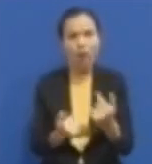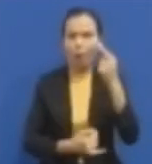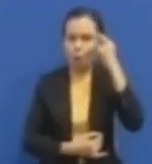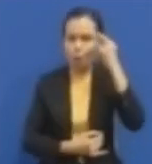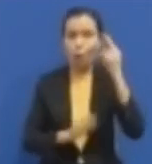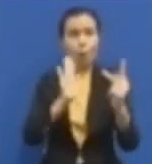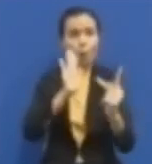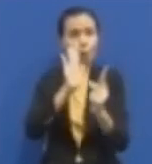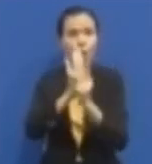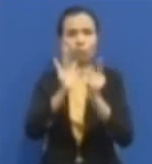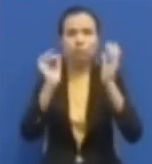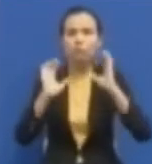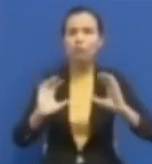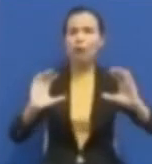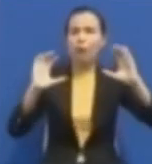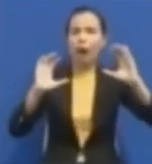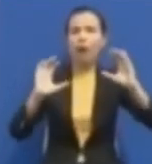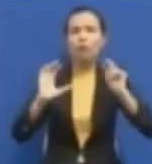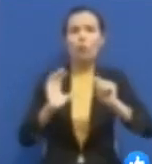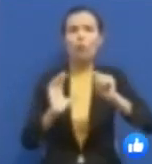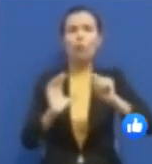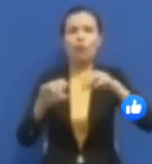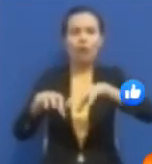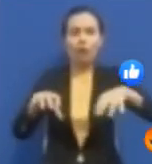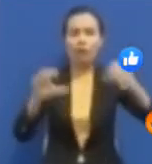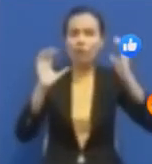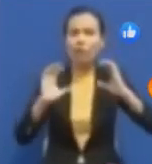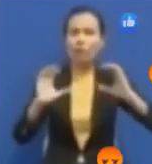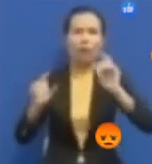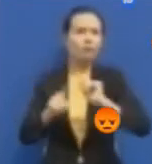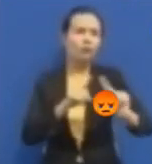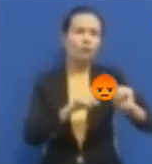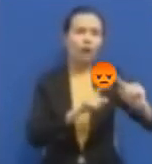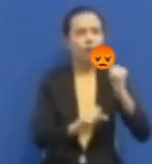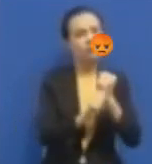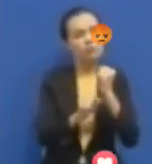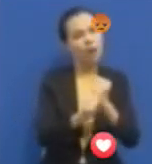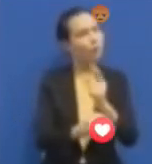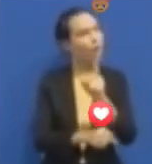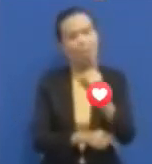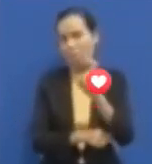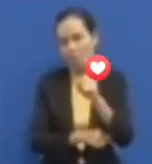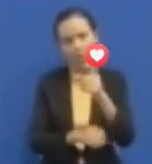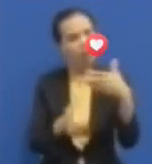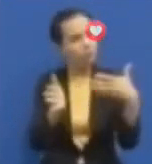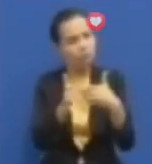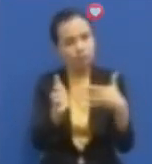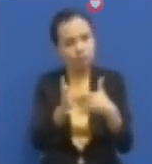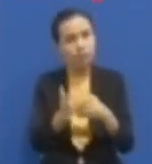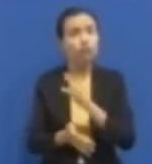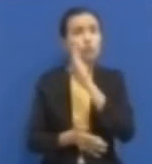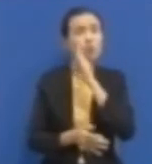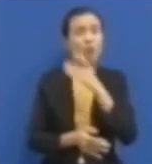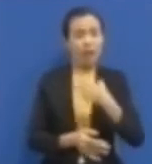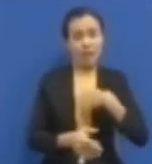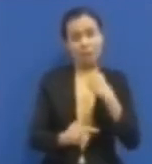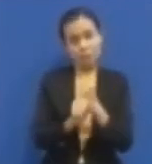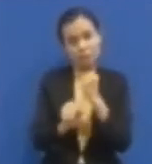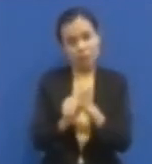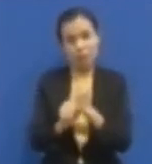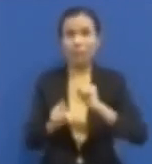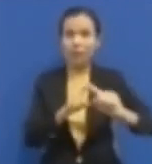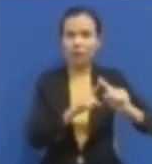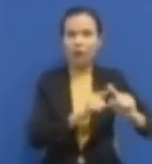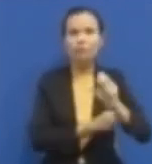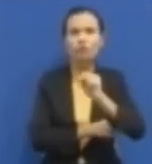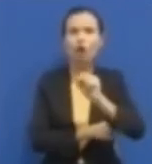ฎระเบียบของทางราชการนั้นทำให้ส่วนราชการทั้งหลายไม่สามารถปฏิบัติหน้าที่ได้และถ้าพยายามจะปฏิบัติหน้าที่ก็จะถูกสต